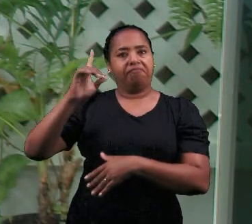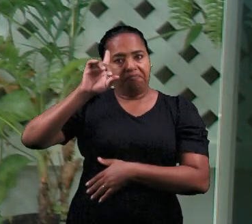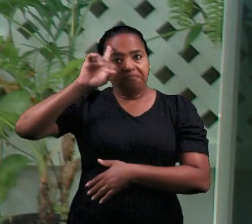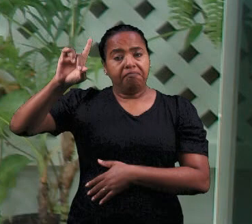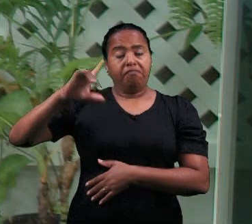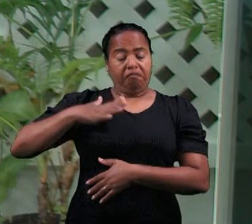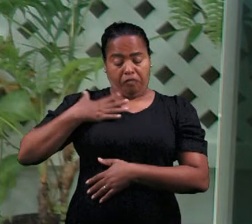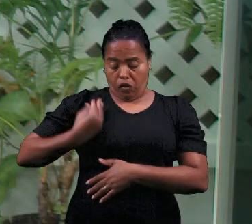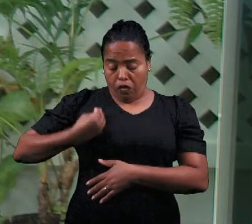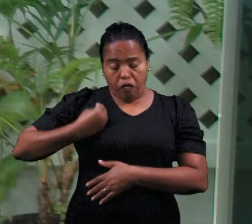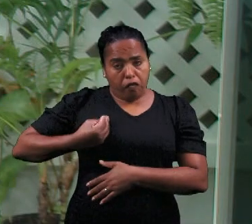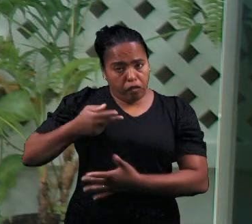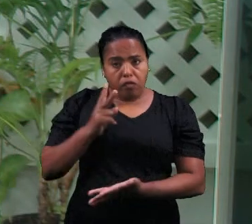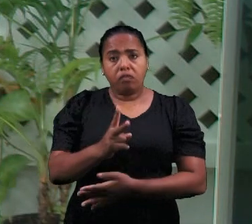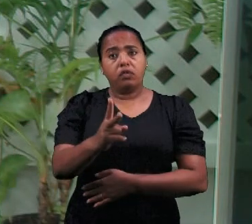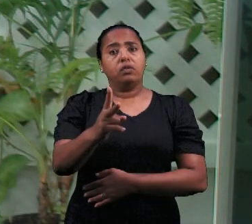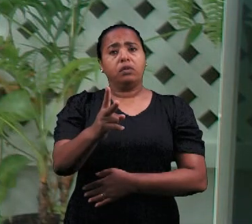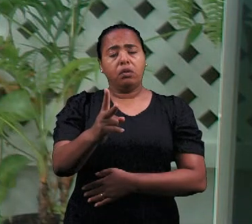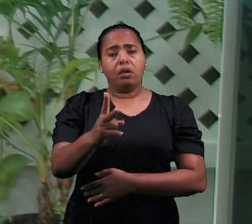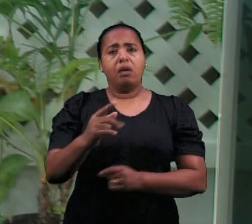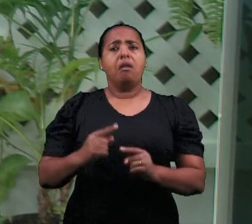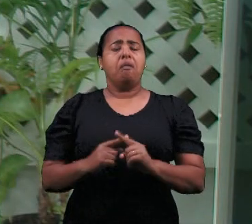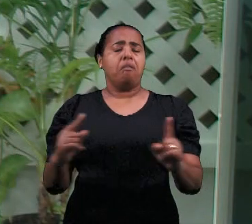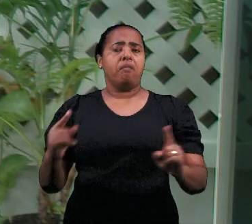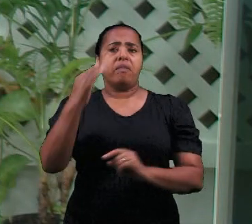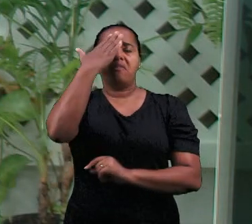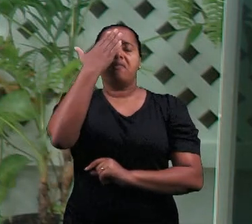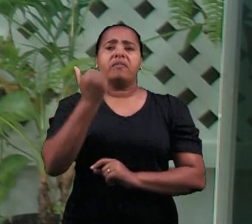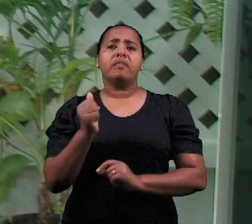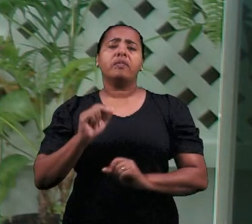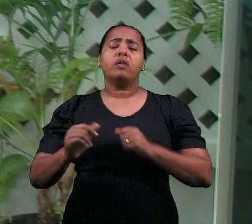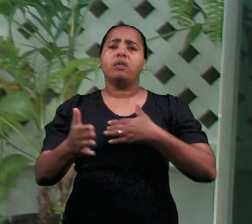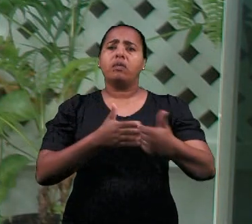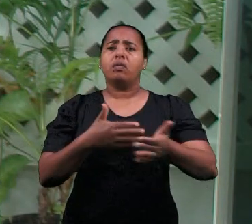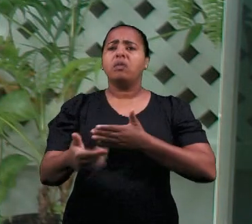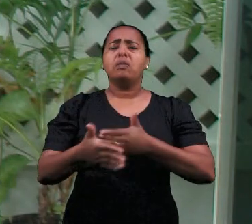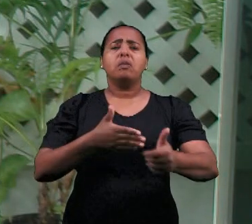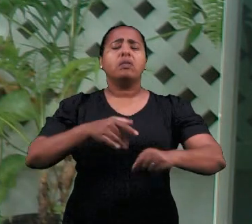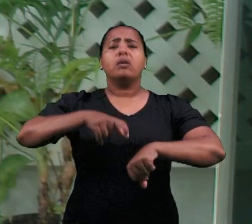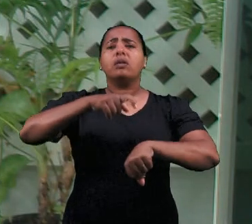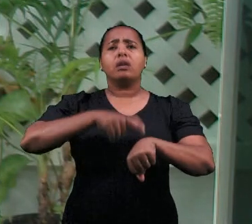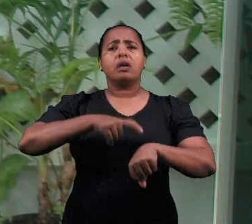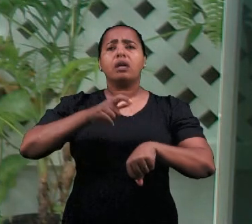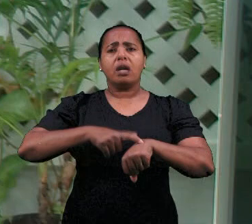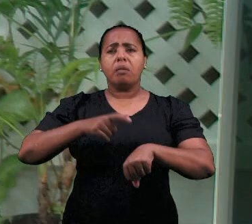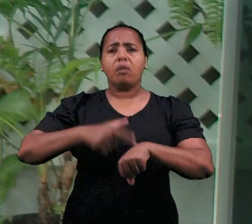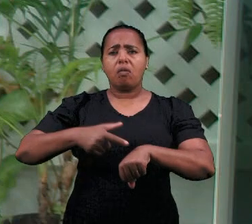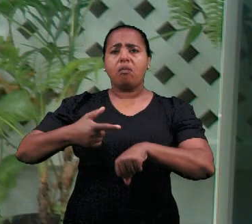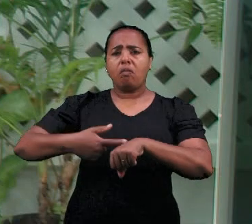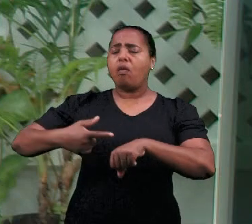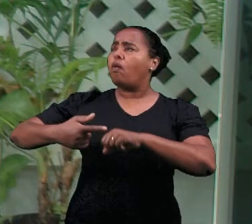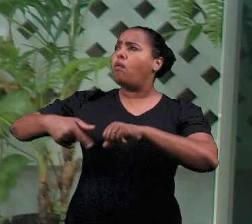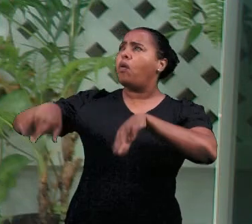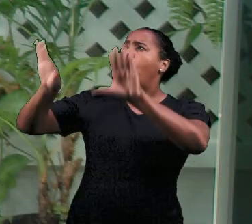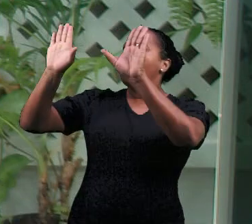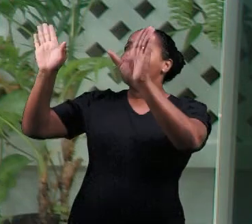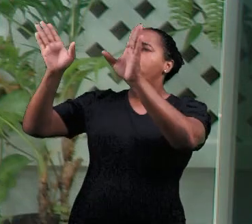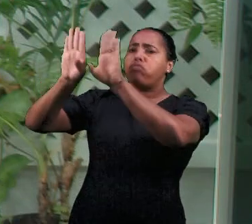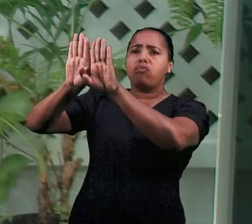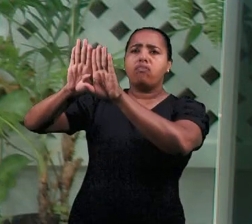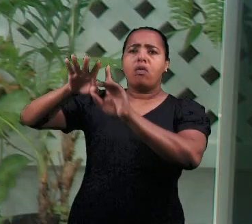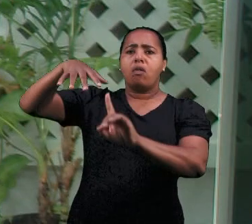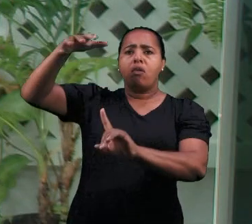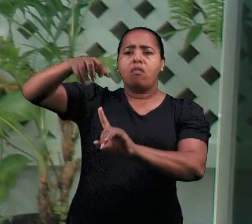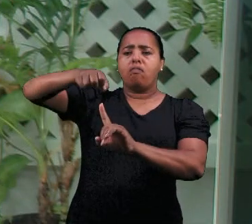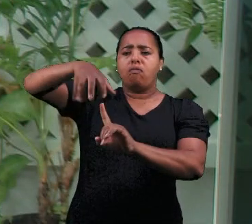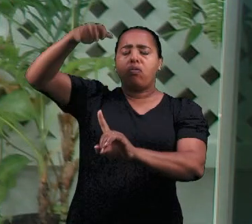ne s'est pas encore fermée. Heureusement, je remercie à Dieu d'être vivant ici encore et avec d'autres, mais en